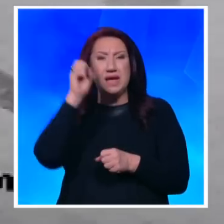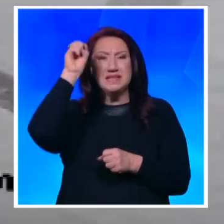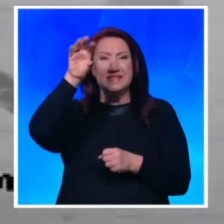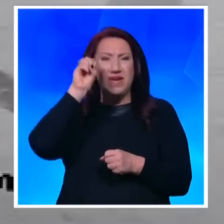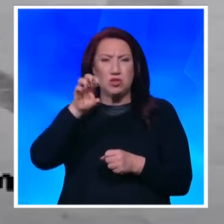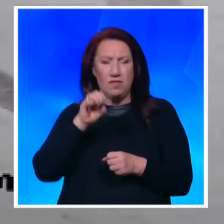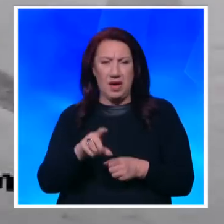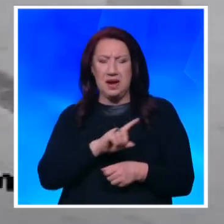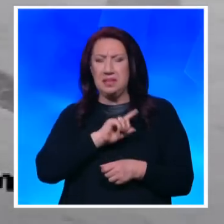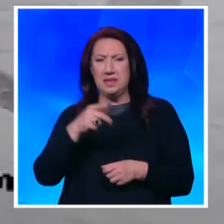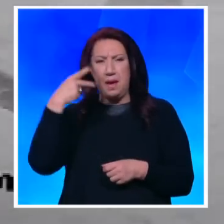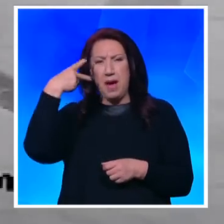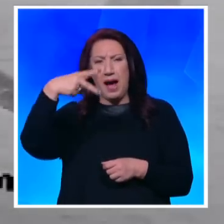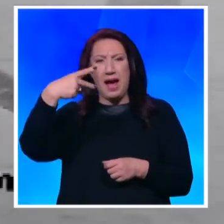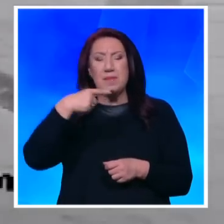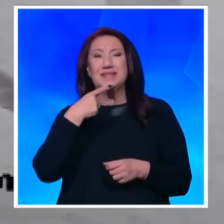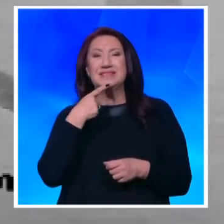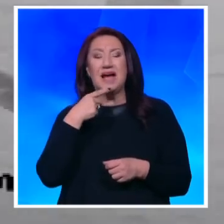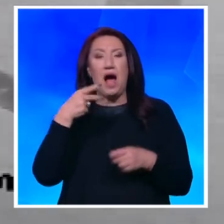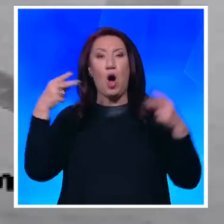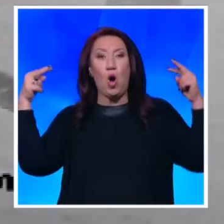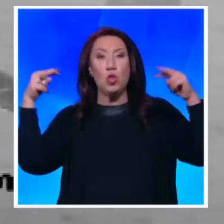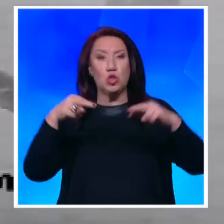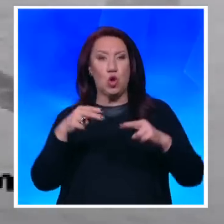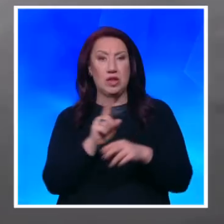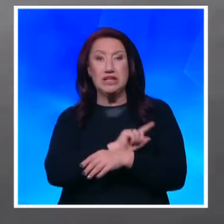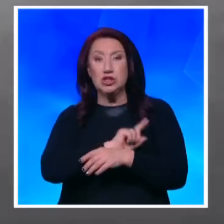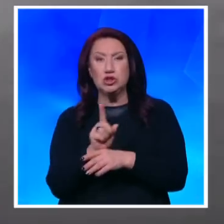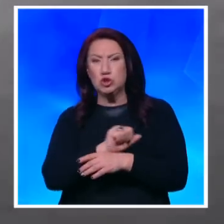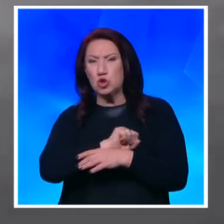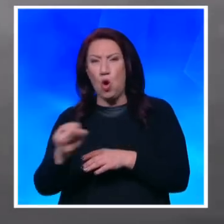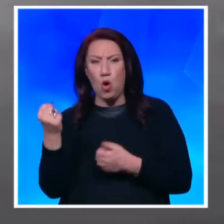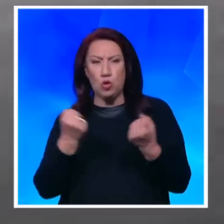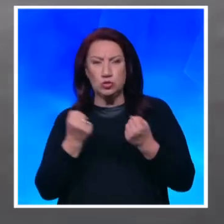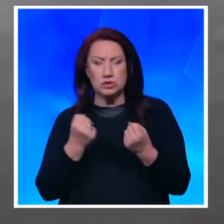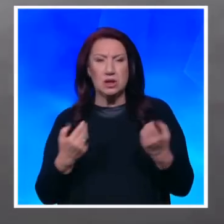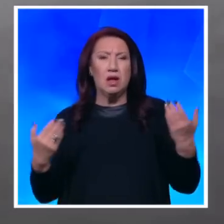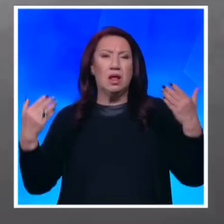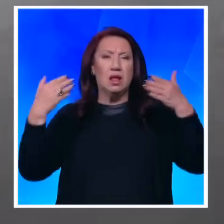никакви камери за контрол на скоростта. И нощно време е един път